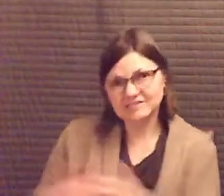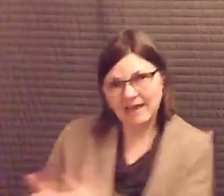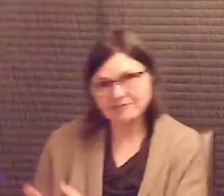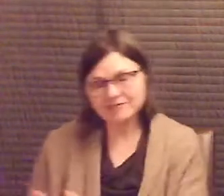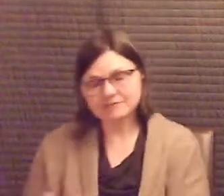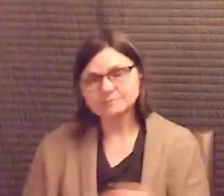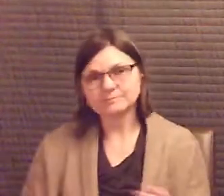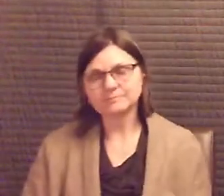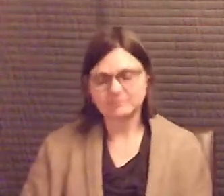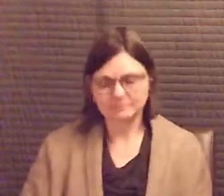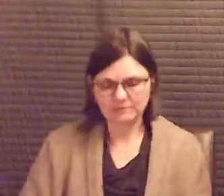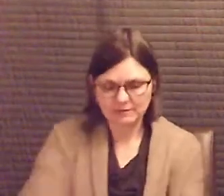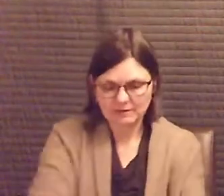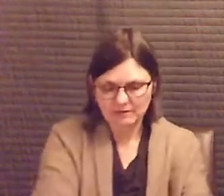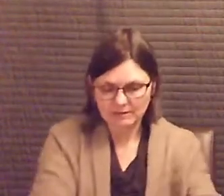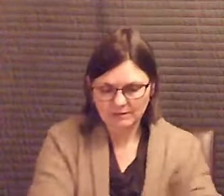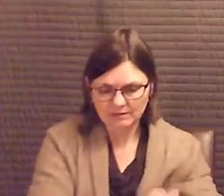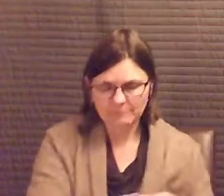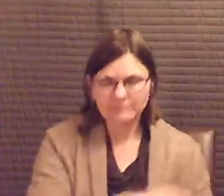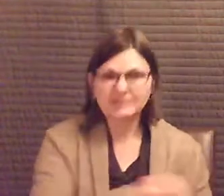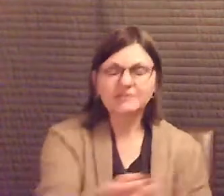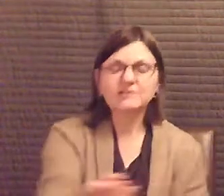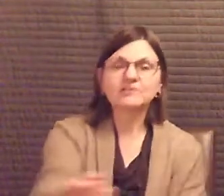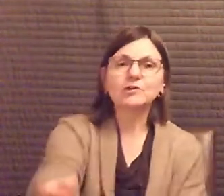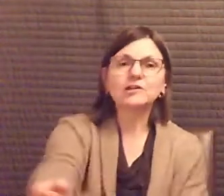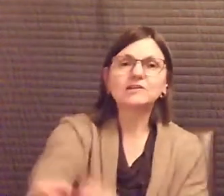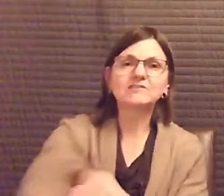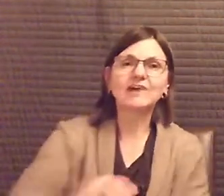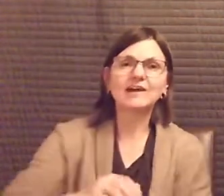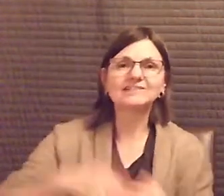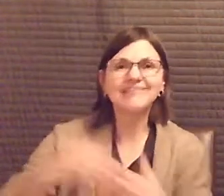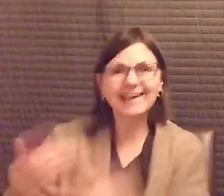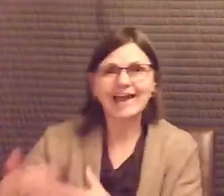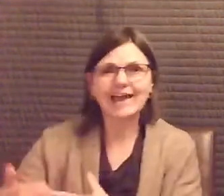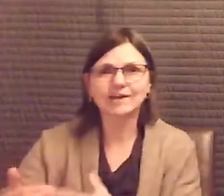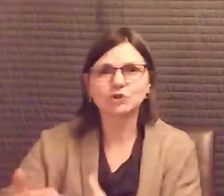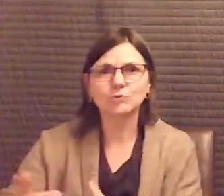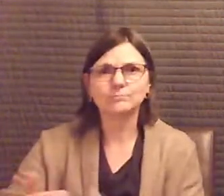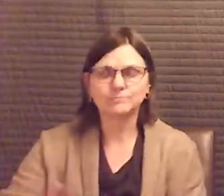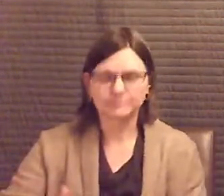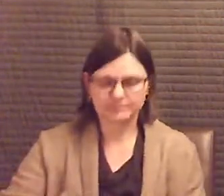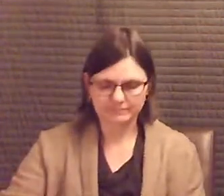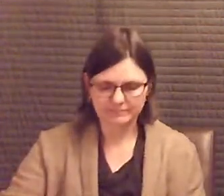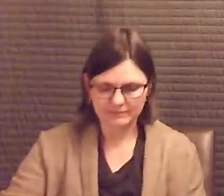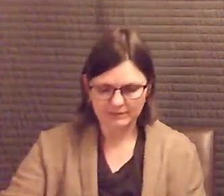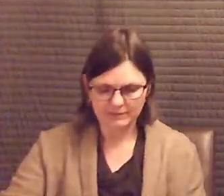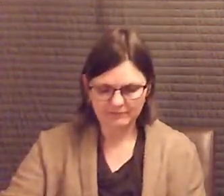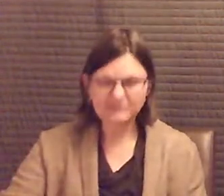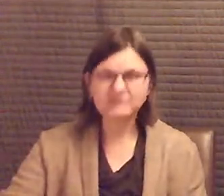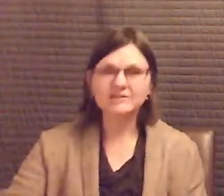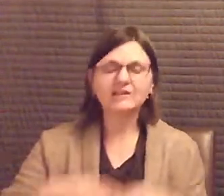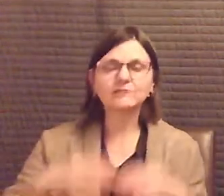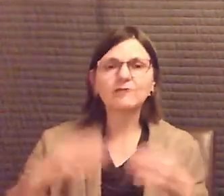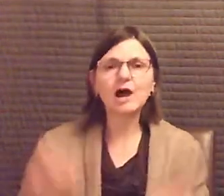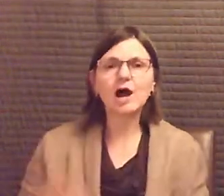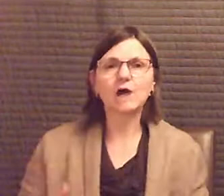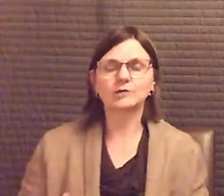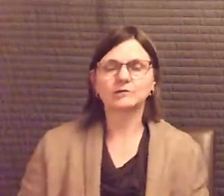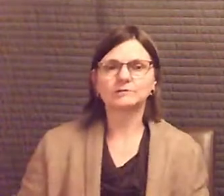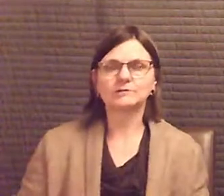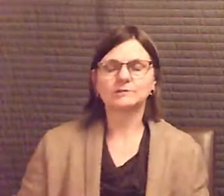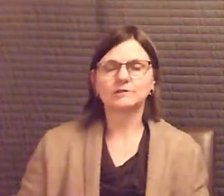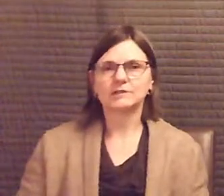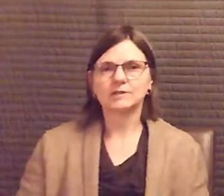naar zijn de mijn woord hij was om in de met andere woorden ze waren zijn eigendom jongen tim wat ze werden geval